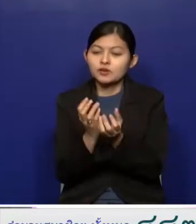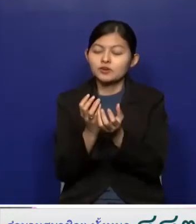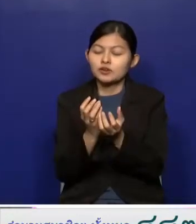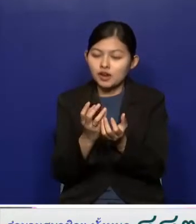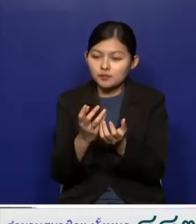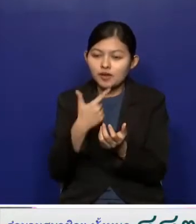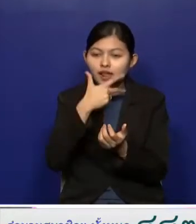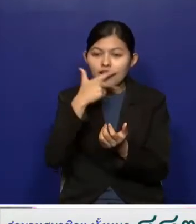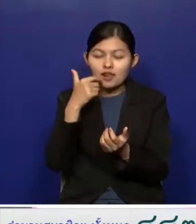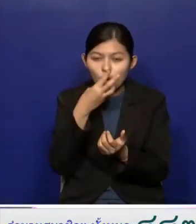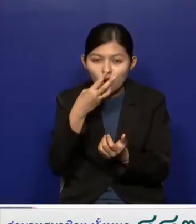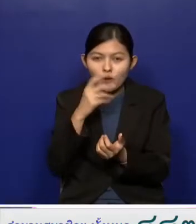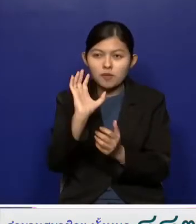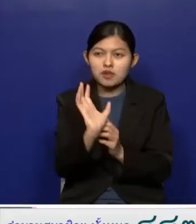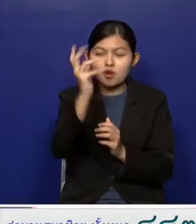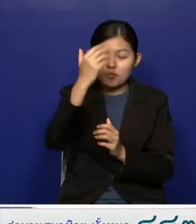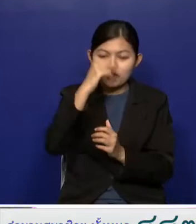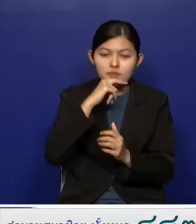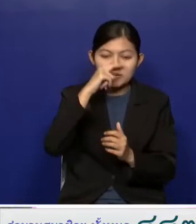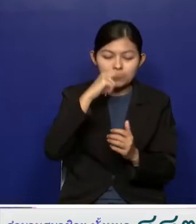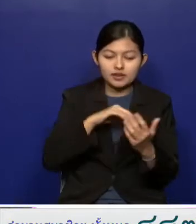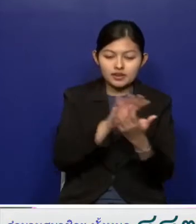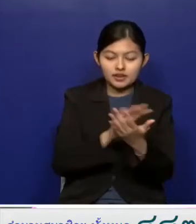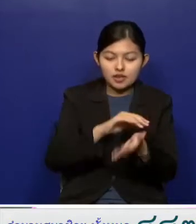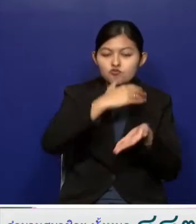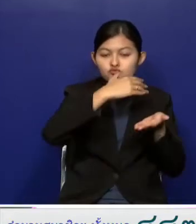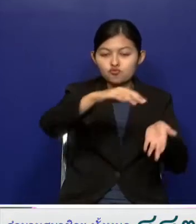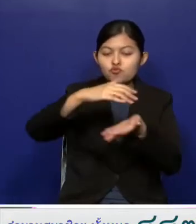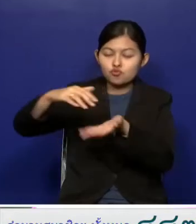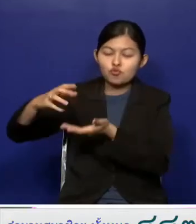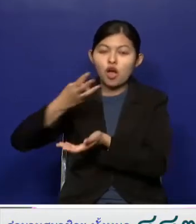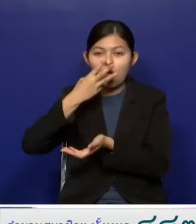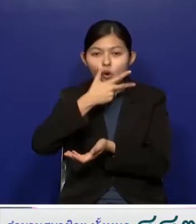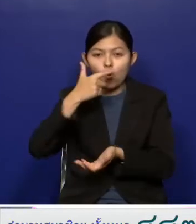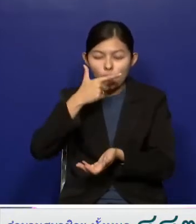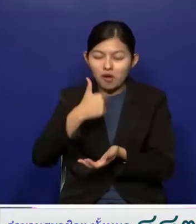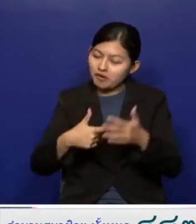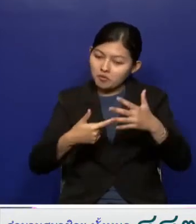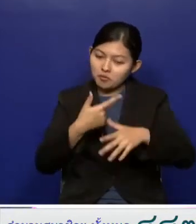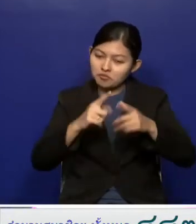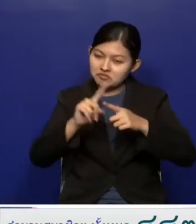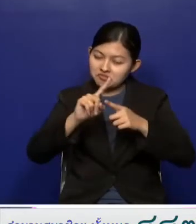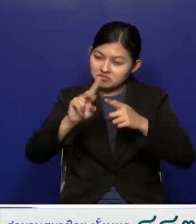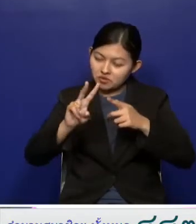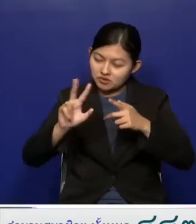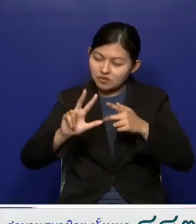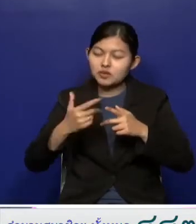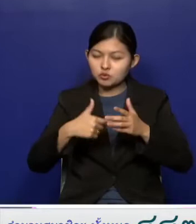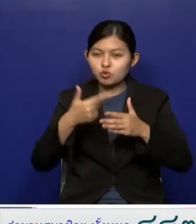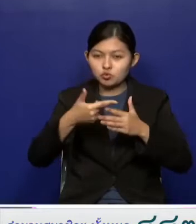ลาดโลกเพราะประเทศไทยเป็นประเทศที่ส่งออกน้ำตาลทรายเป็นอันดับต้นๆของโลกท่านประธานที่เคารพ